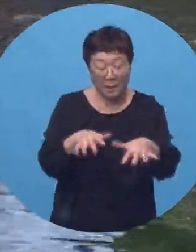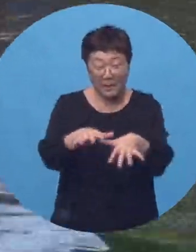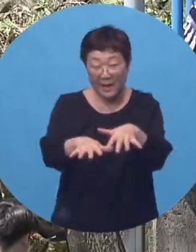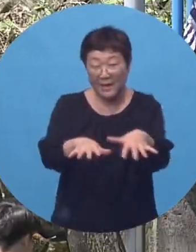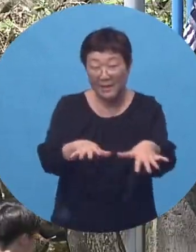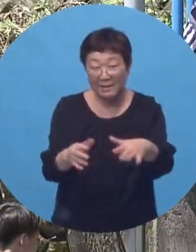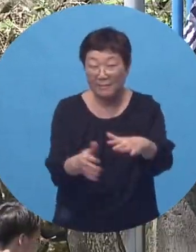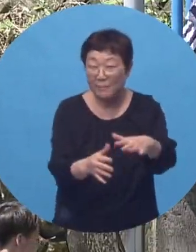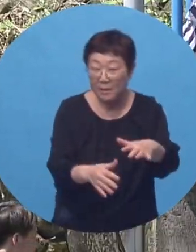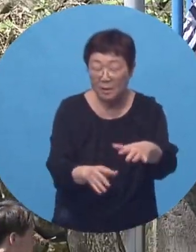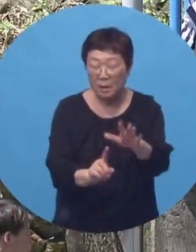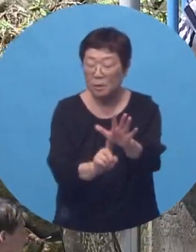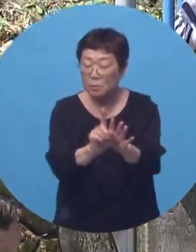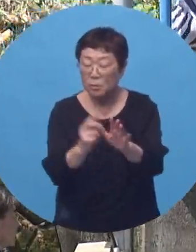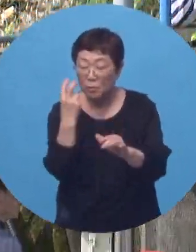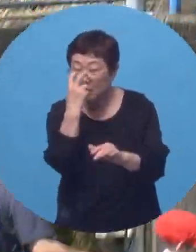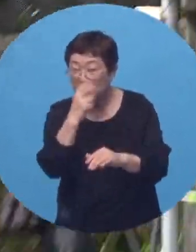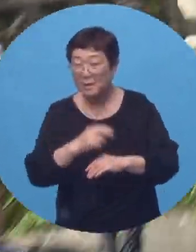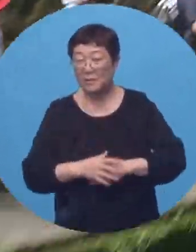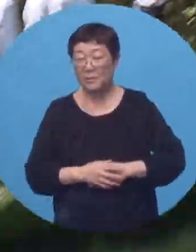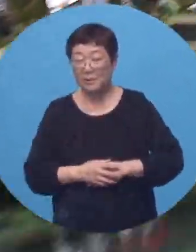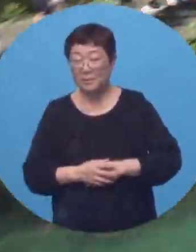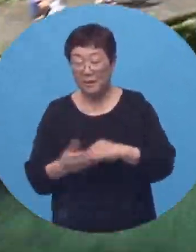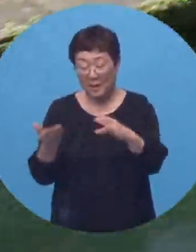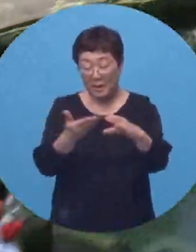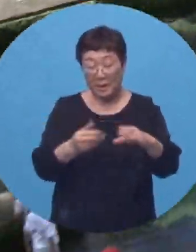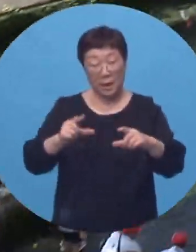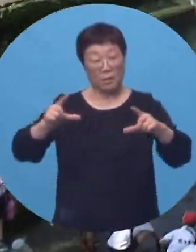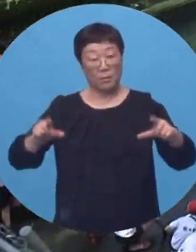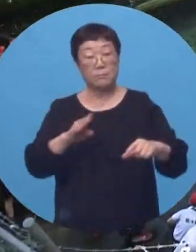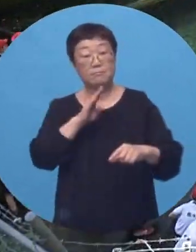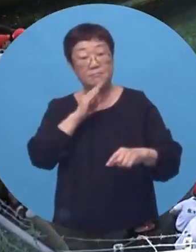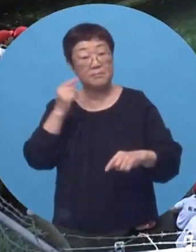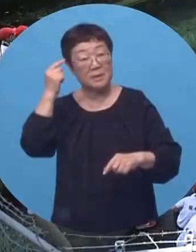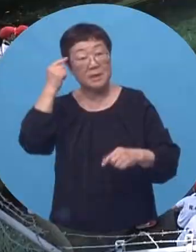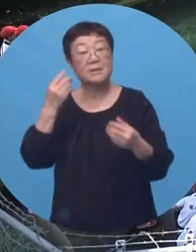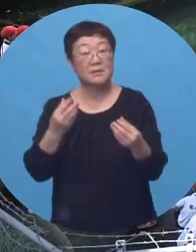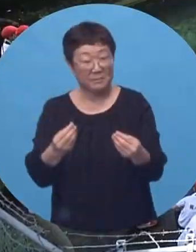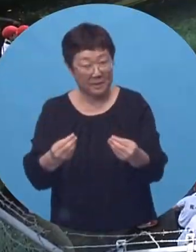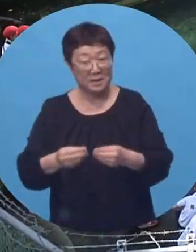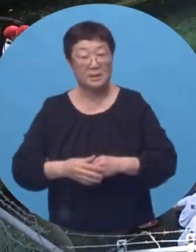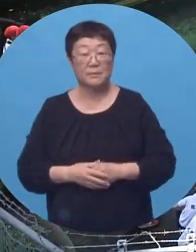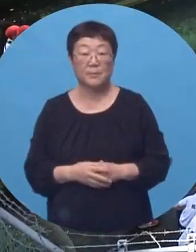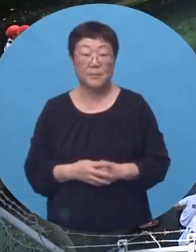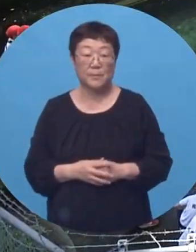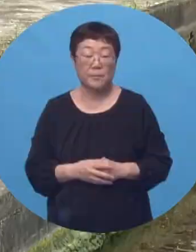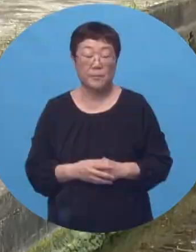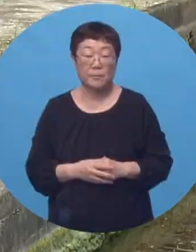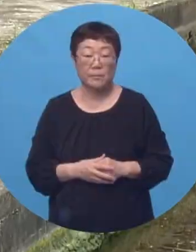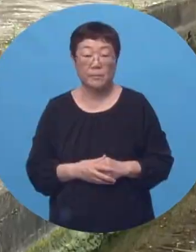て水温を確かめたり、貯水池の大きさを体感するなどしました。